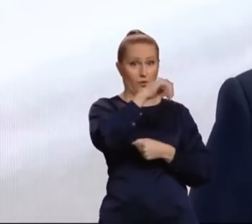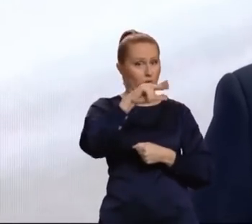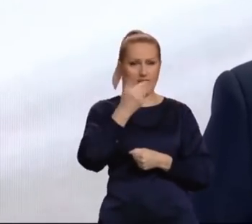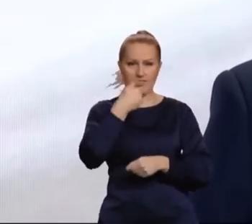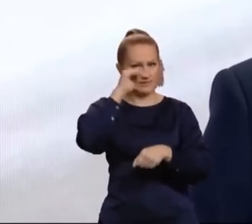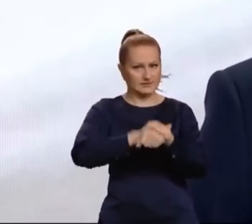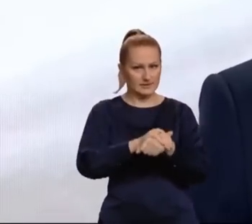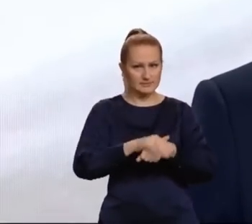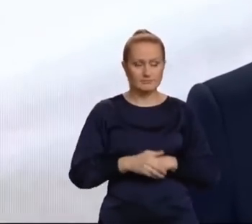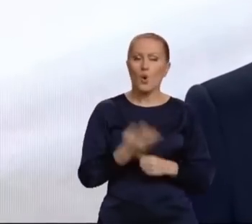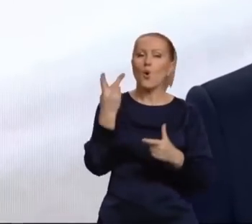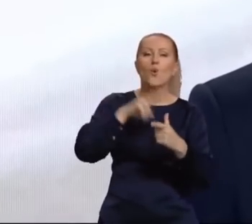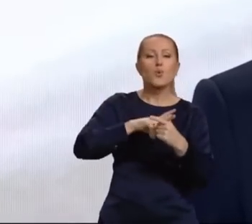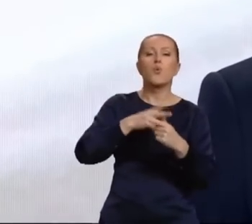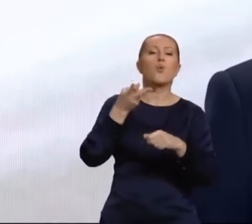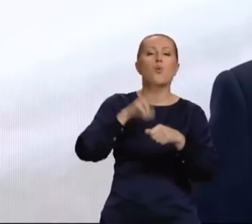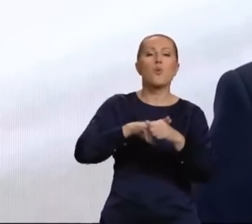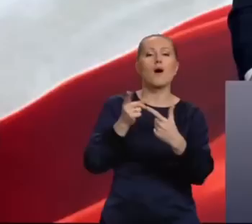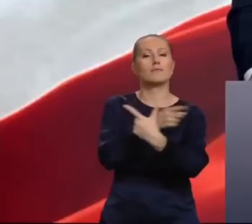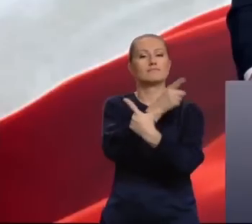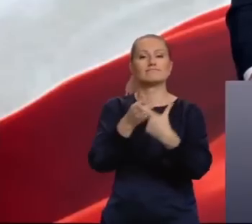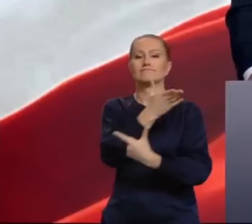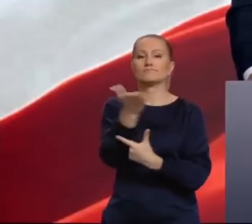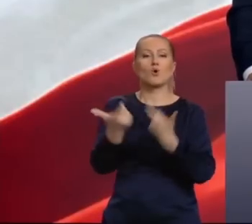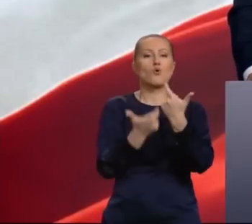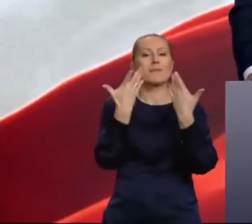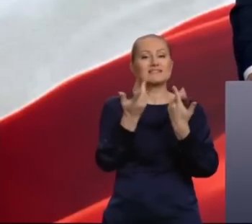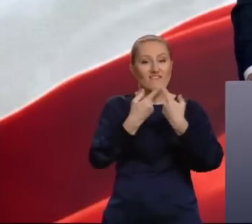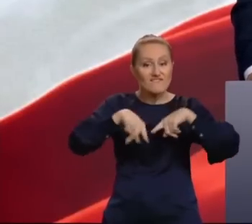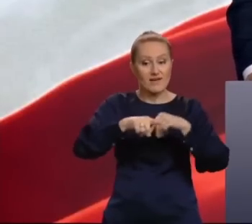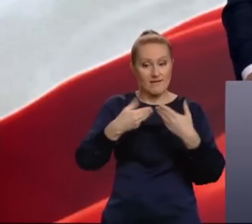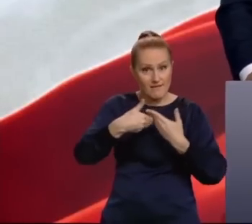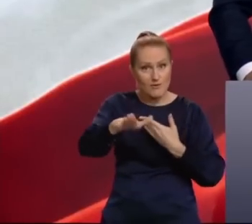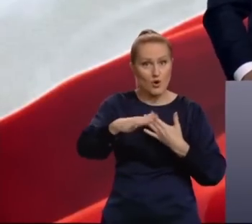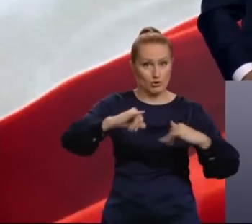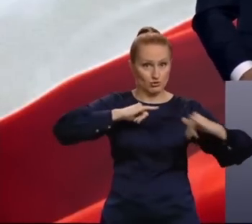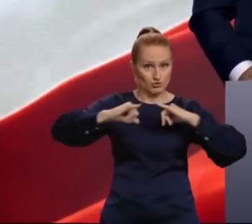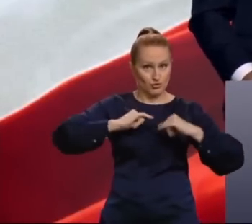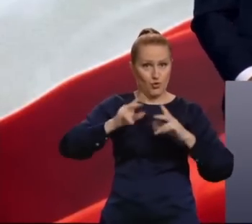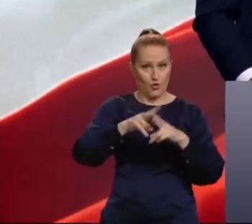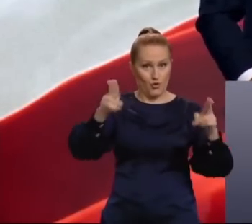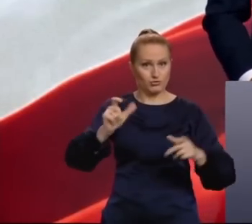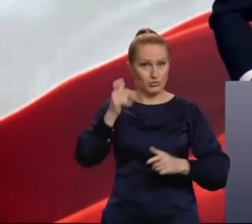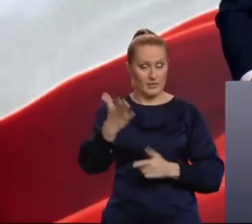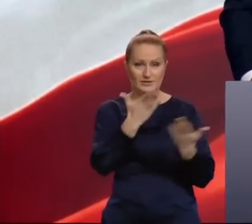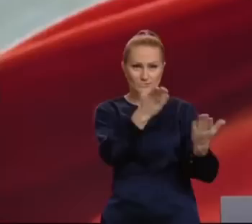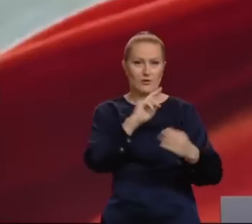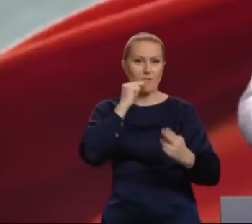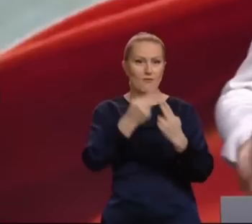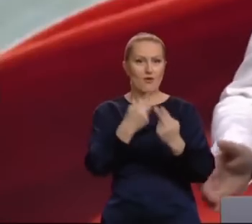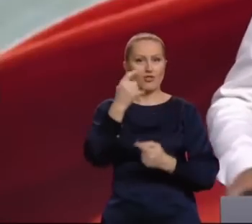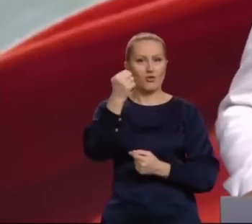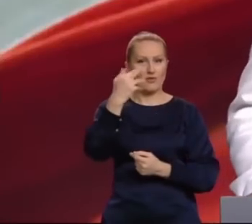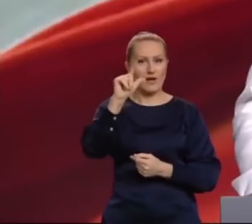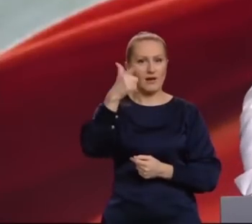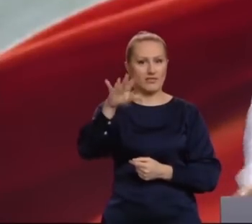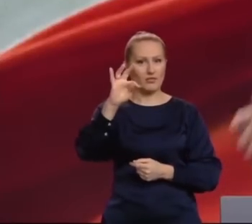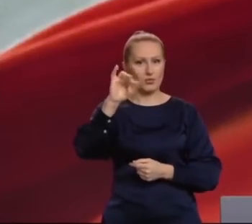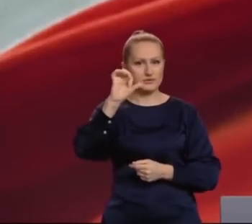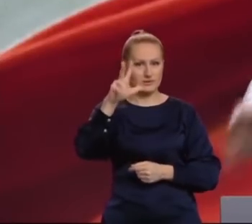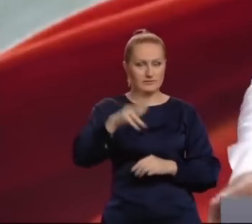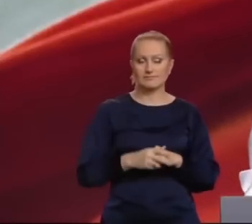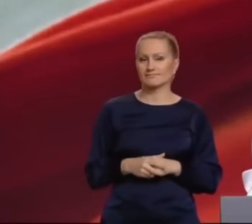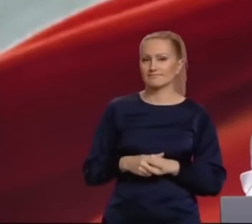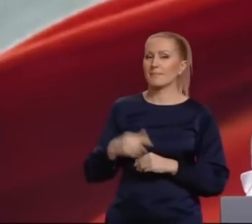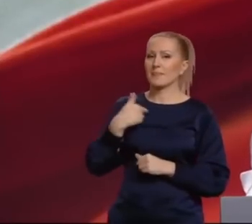ty wysyłałeś te emoty? Zamierzają państwo realizować częściej? Nie, nie wiem. Kadencji odpowiada Donald Tusk. Zobaczę po stylu emot. Po pierwsze, jestem